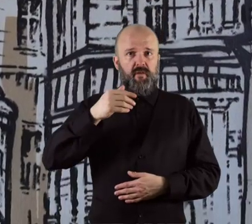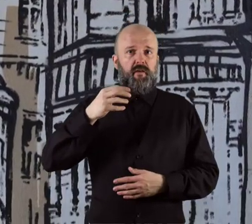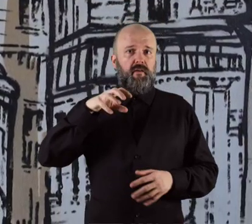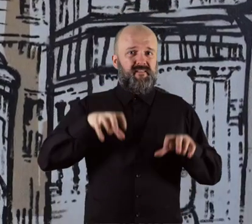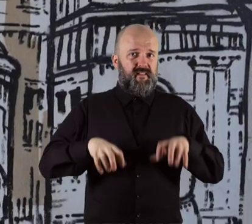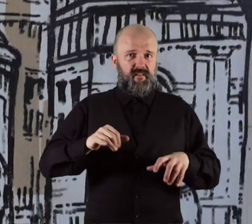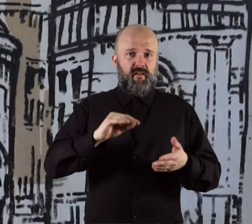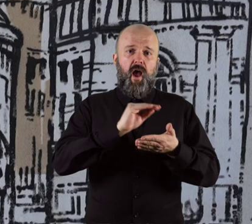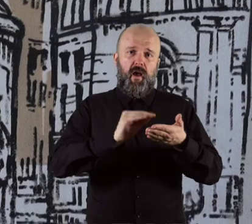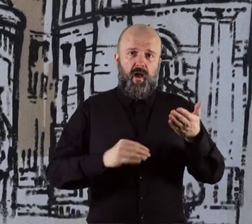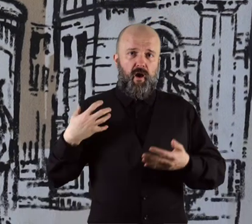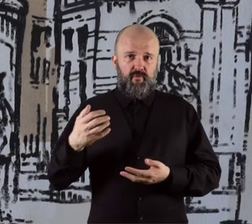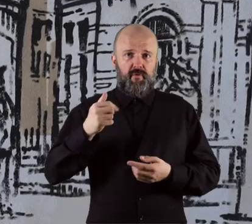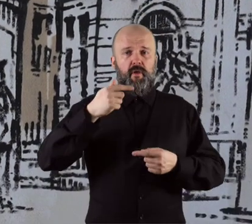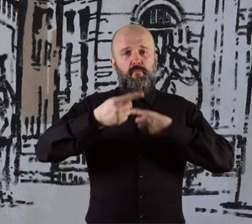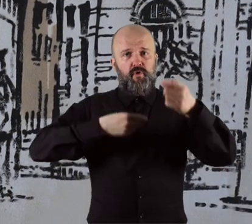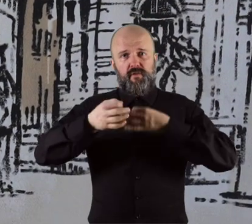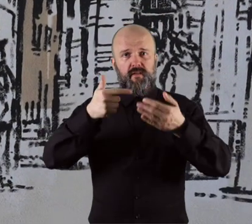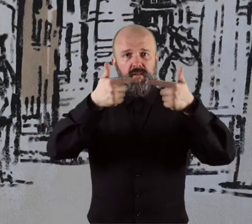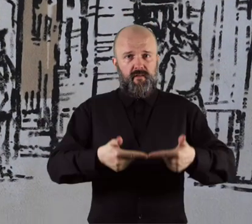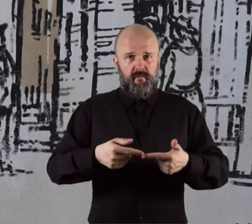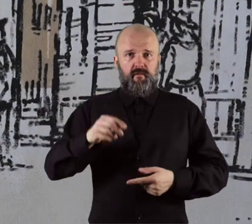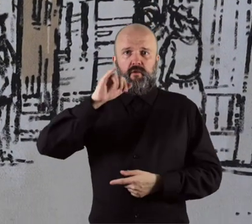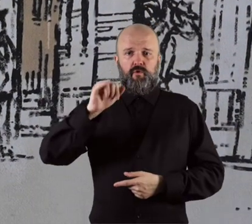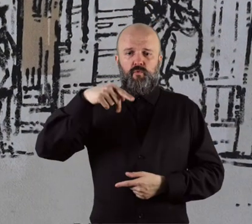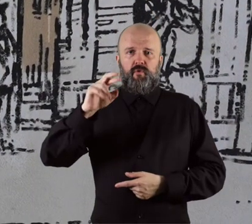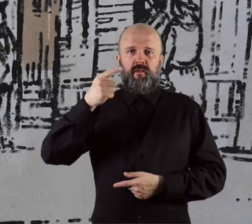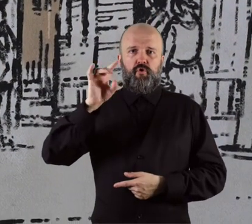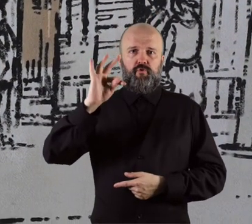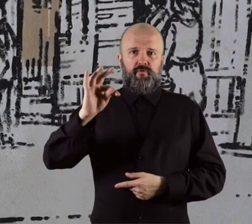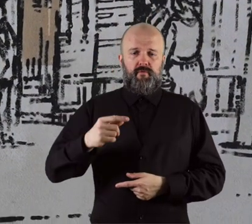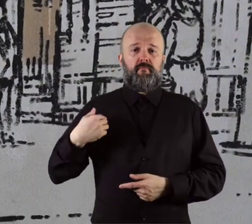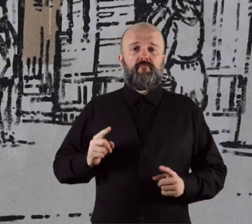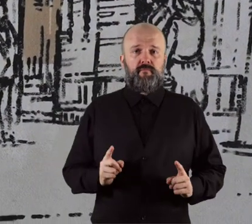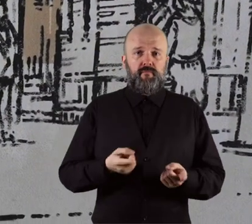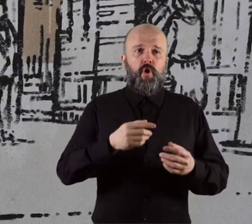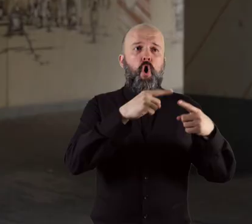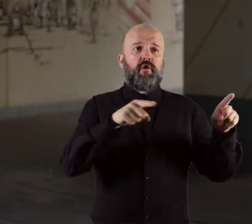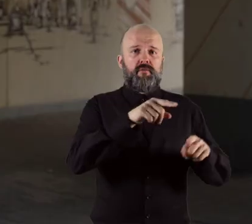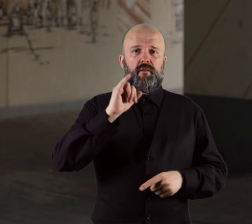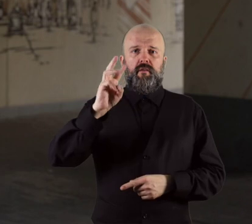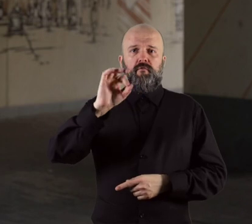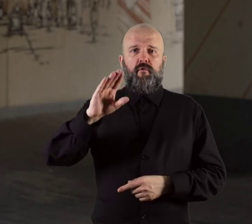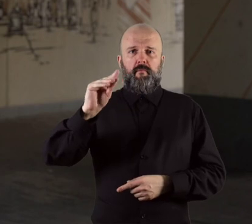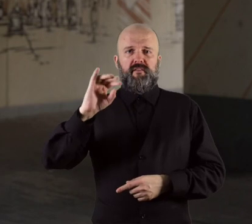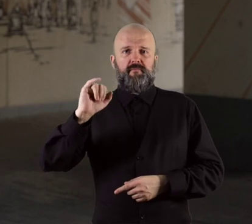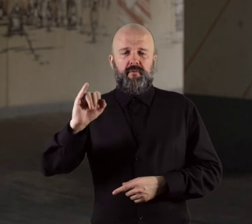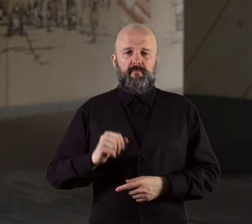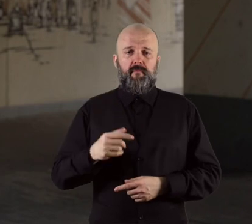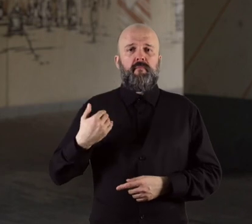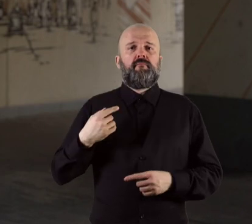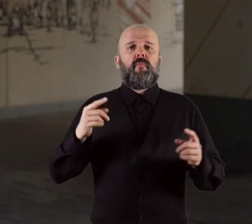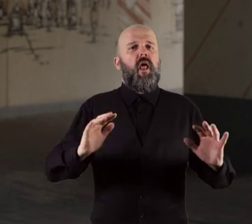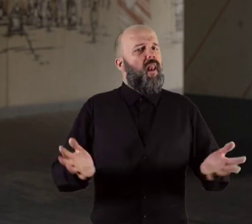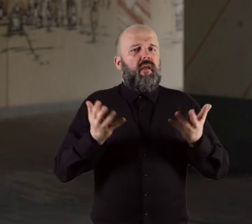wojną satyryk i dramaturg, autor tekstów, piosenek i wierszy Jerzy Jurandot, a orkiestrę prowadził dyrygent Iwo Wesby. Grano